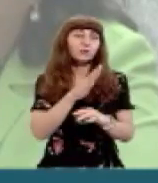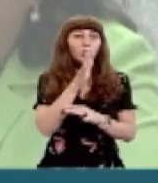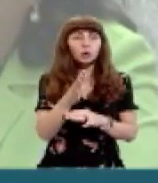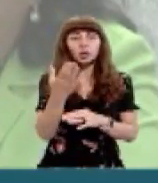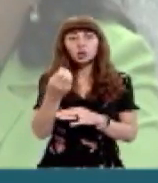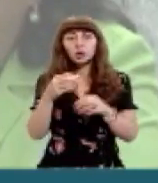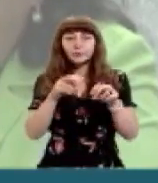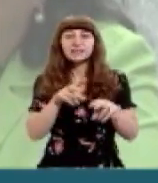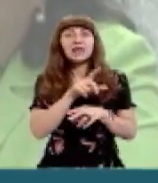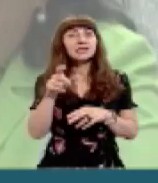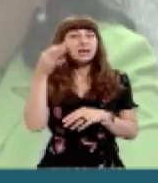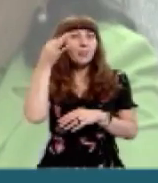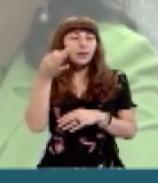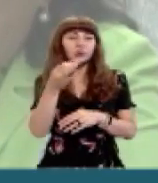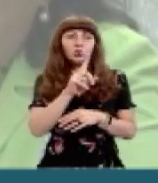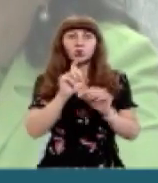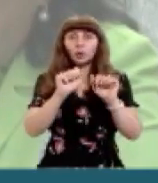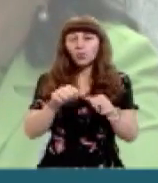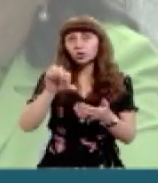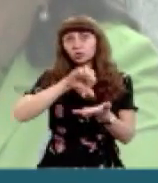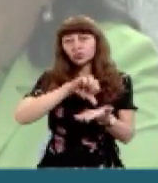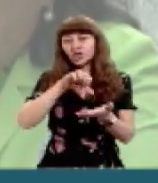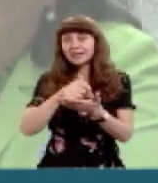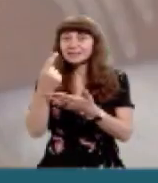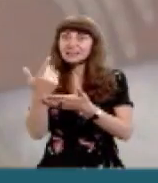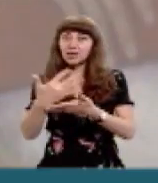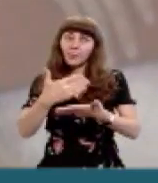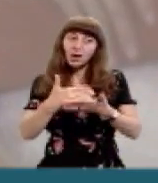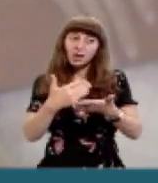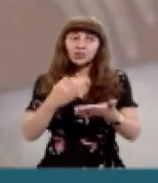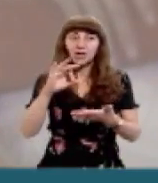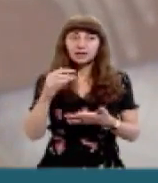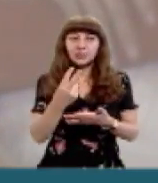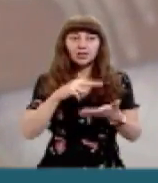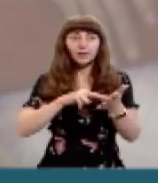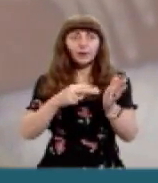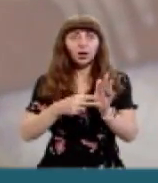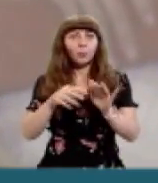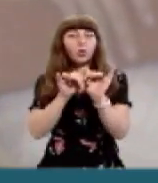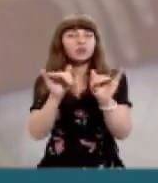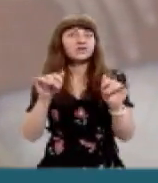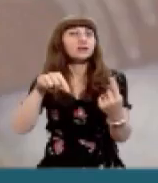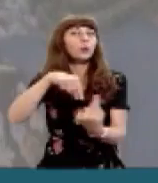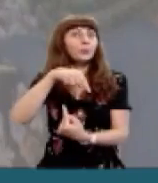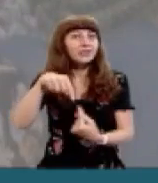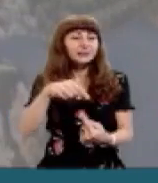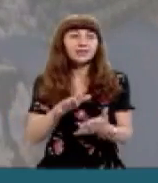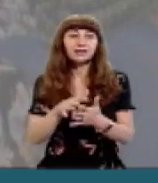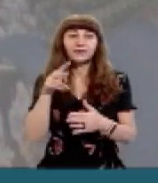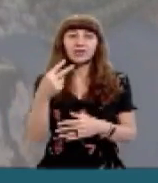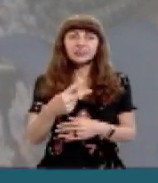того, специалисты напоминают о том, что они могут стать участниками ряда программ в рамках национального проекта по развитию предпринимательства на